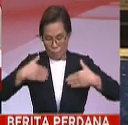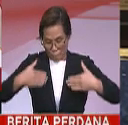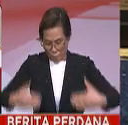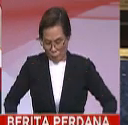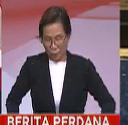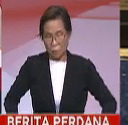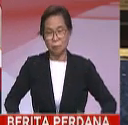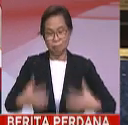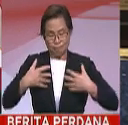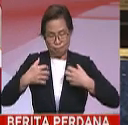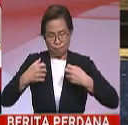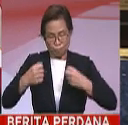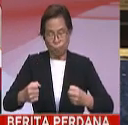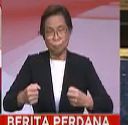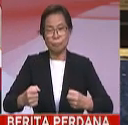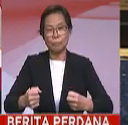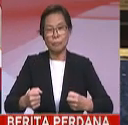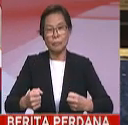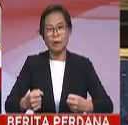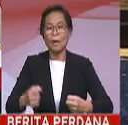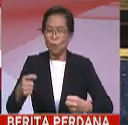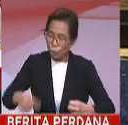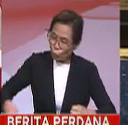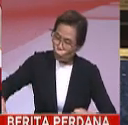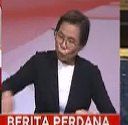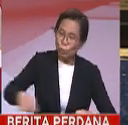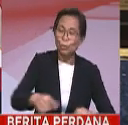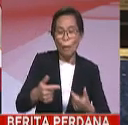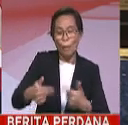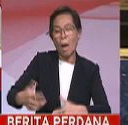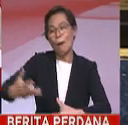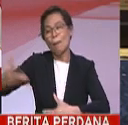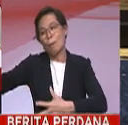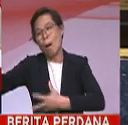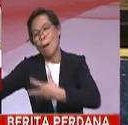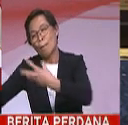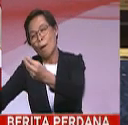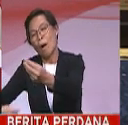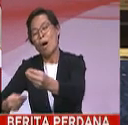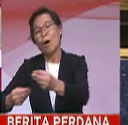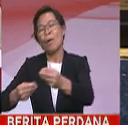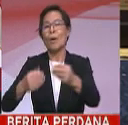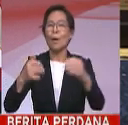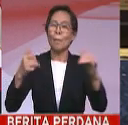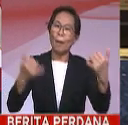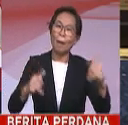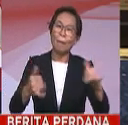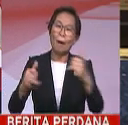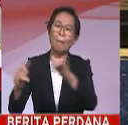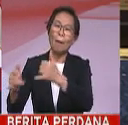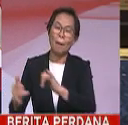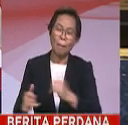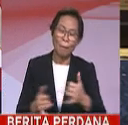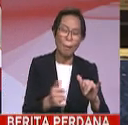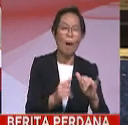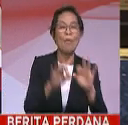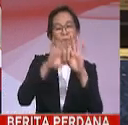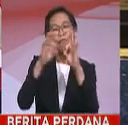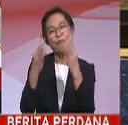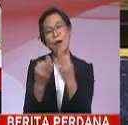yang berterusan, anda dibenarkan untuk meninggalkan rumah untuk beriadah dengan anggota isi rumah